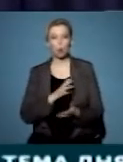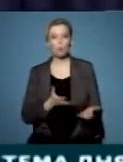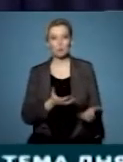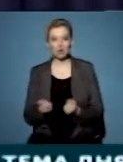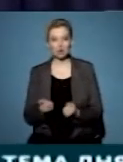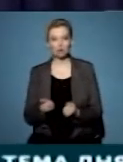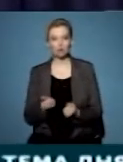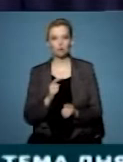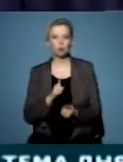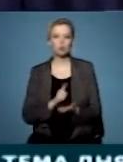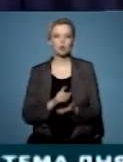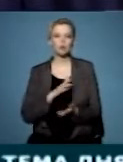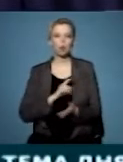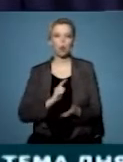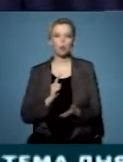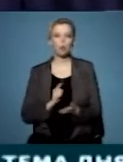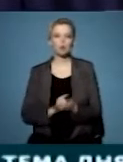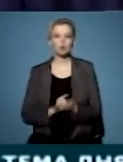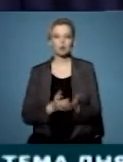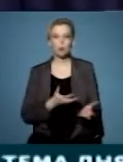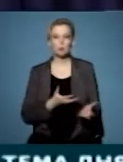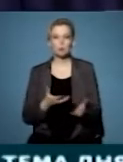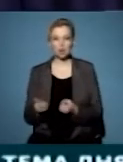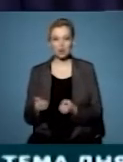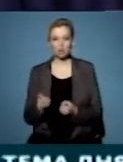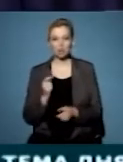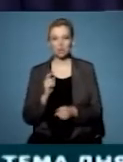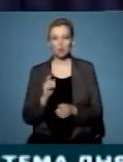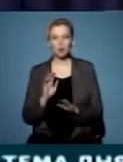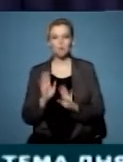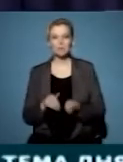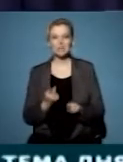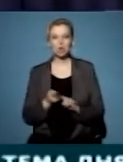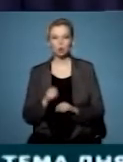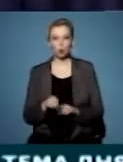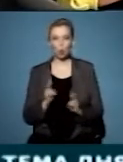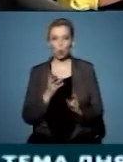прийняті, але вони мають бути обов'язково прийняті тільки після того, коли,